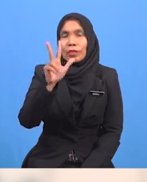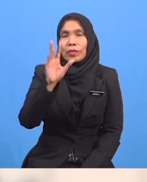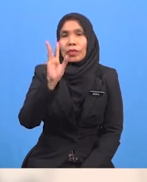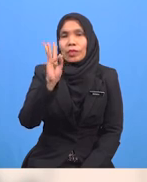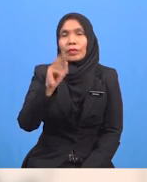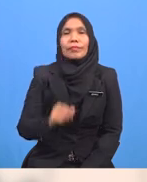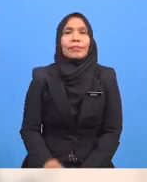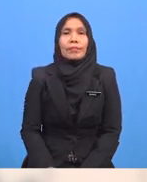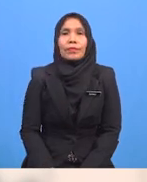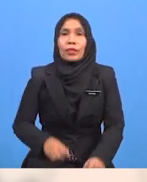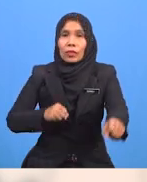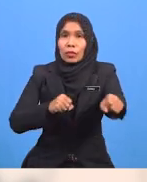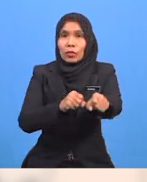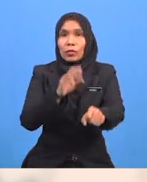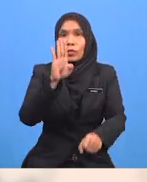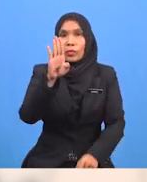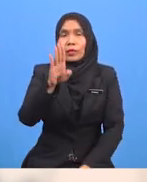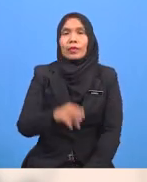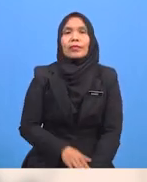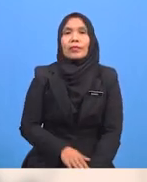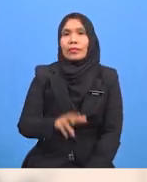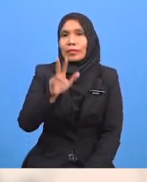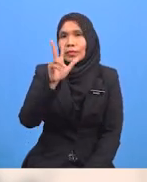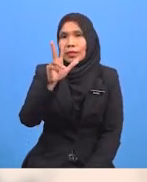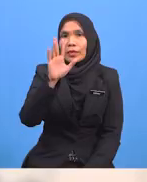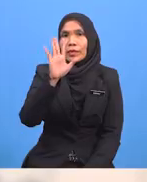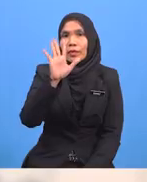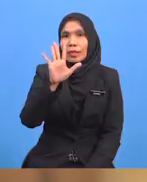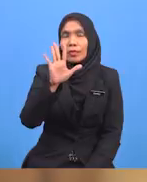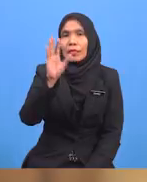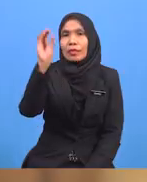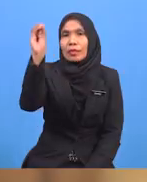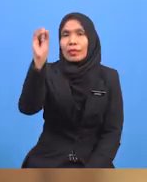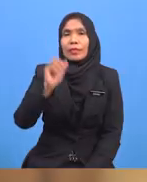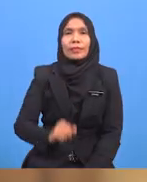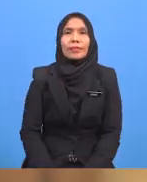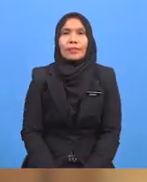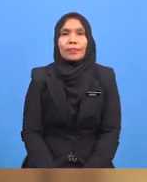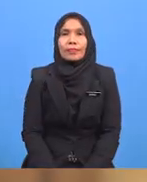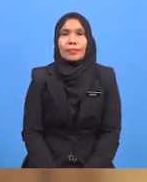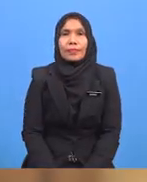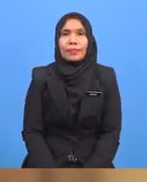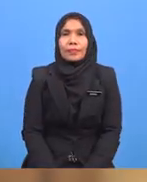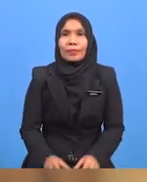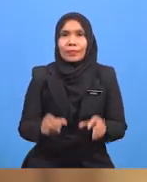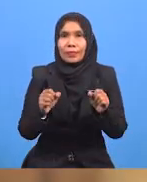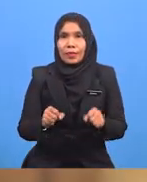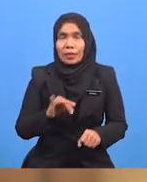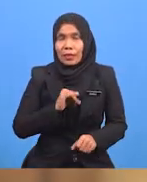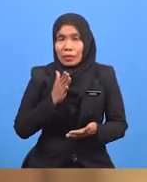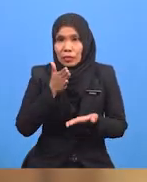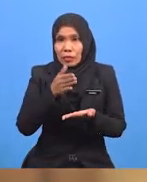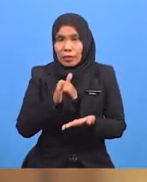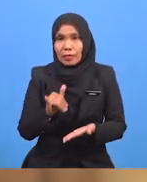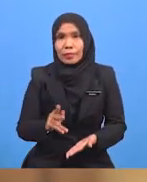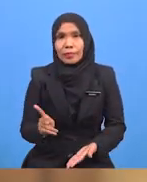I make sudut b adalah 35 darjah boleh semua boleh saya teruskan ke